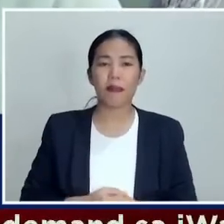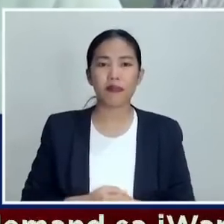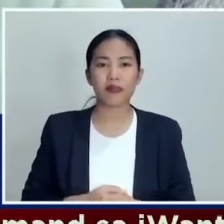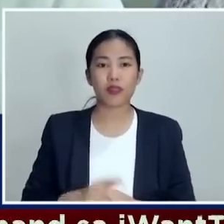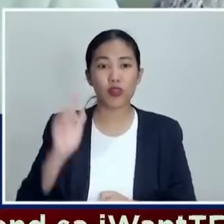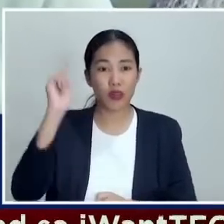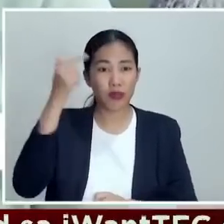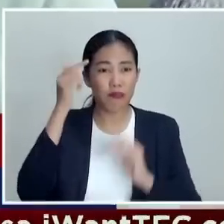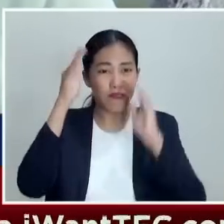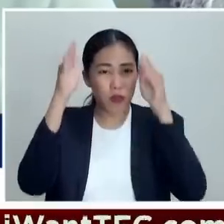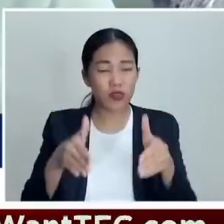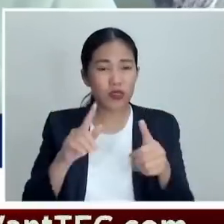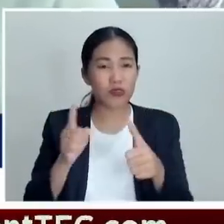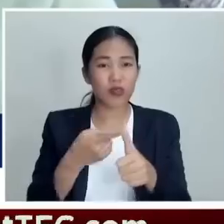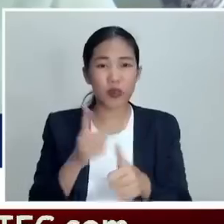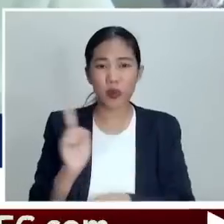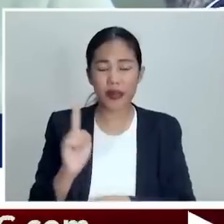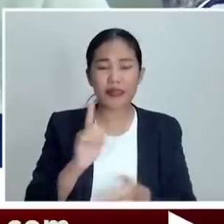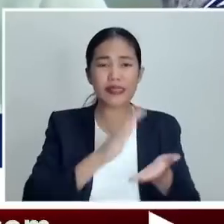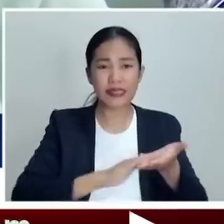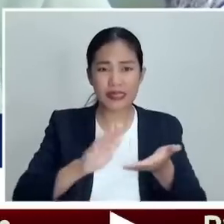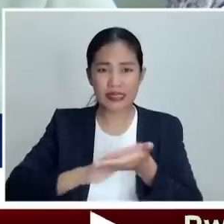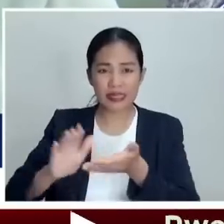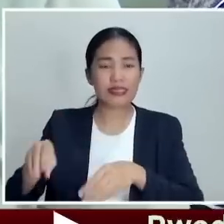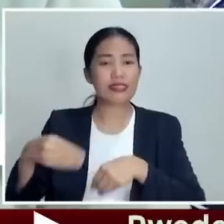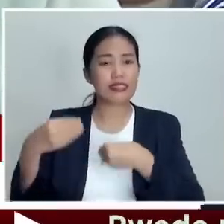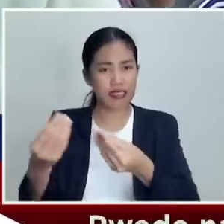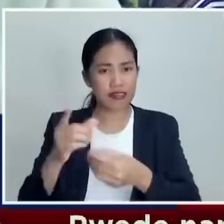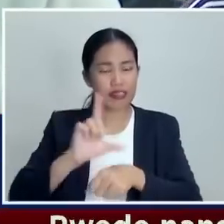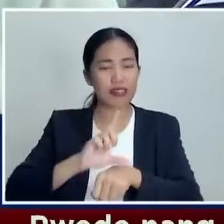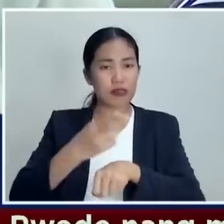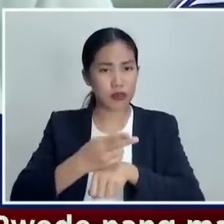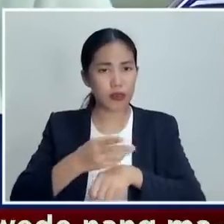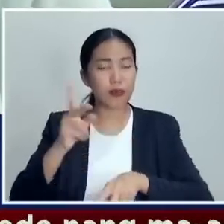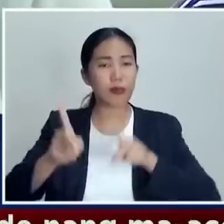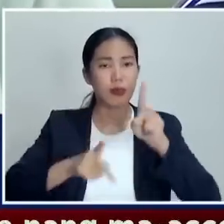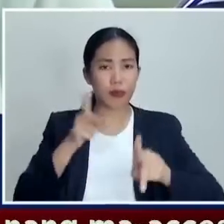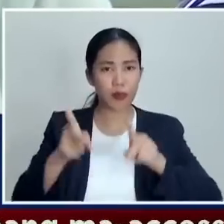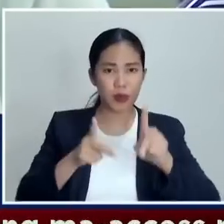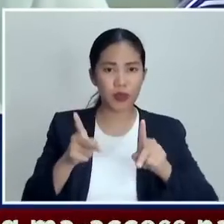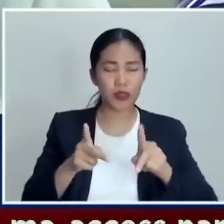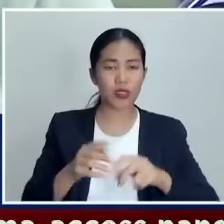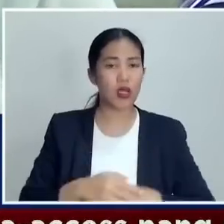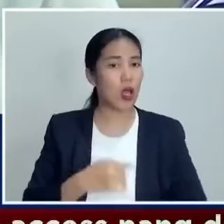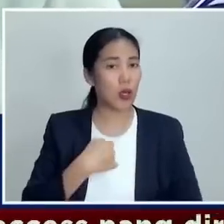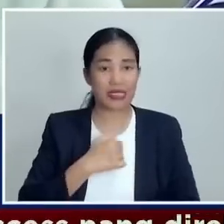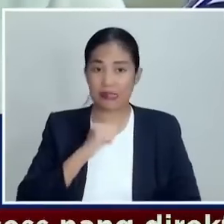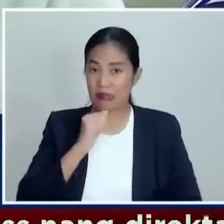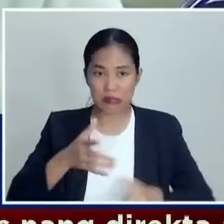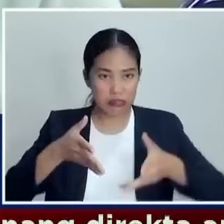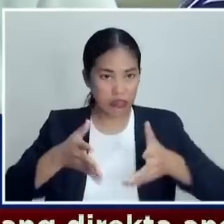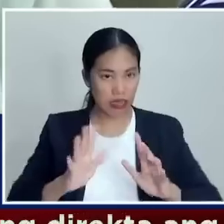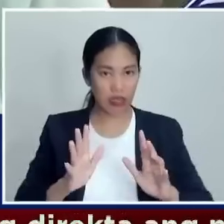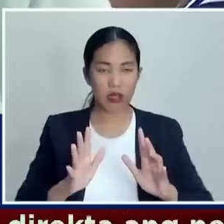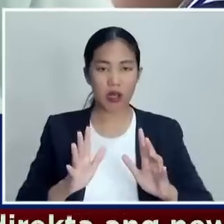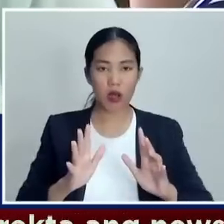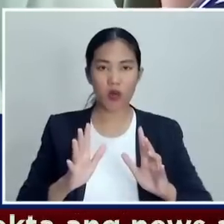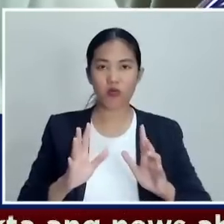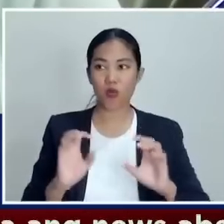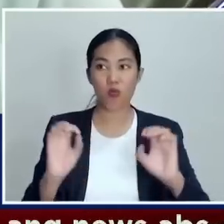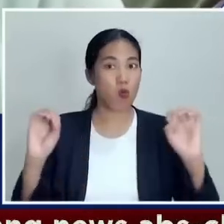ngayon ay paglilinis at ang pagbibigay ng kabuhayan sa mamamayan. Hindi ako papayag na walang